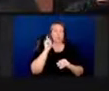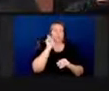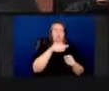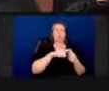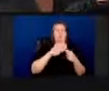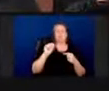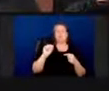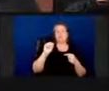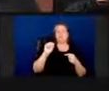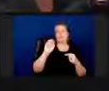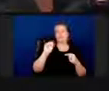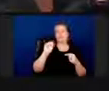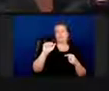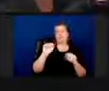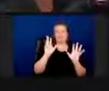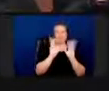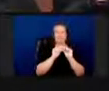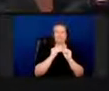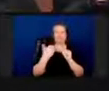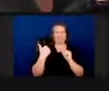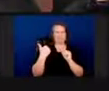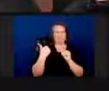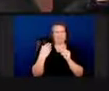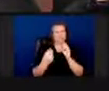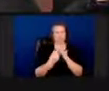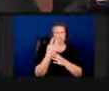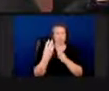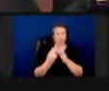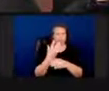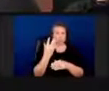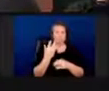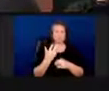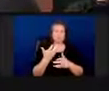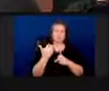ويقدم لنا أيضا إرشادات